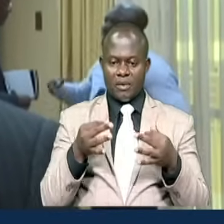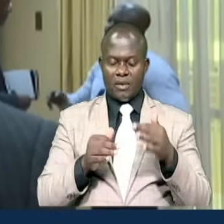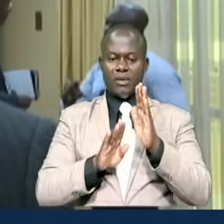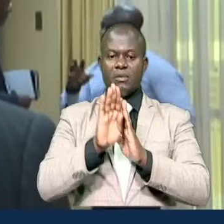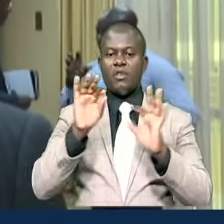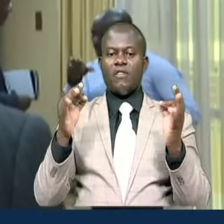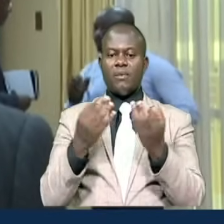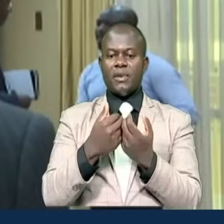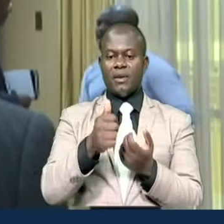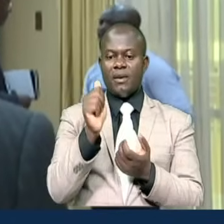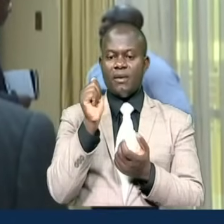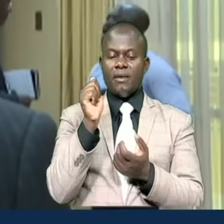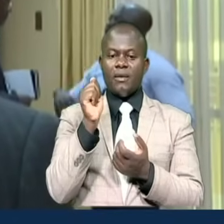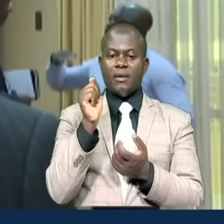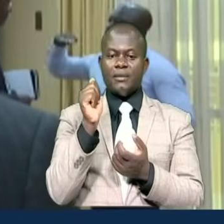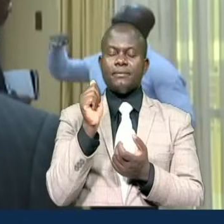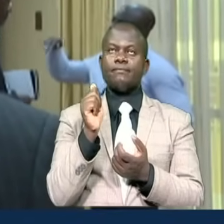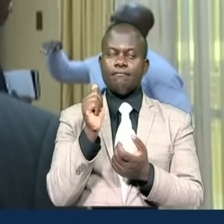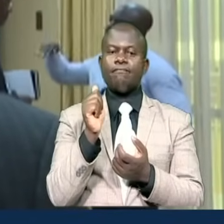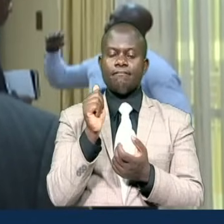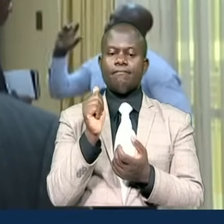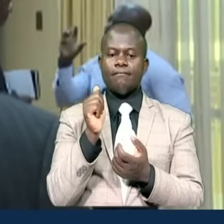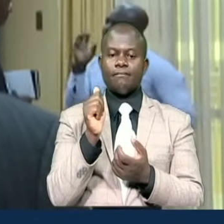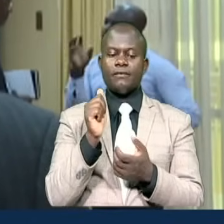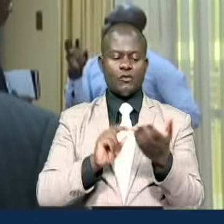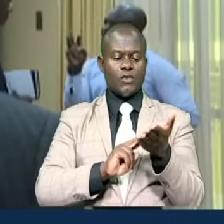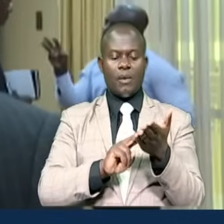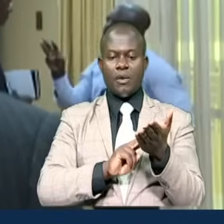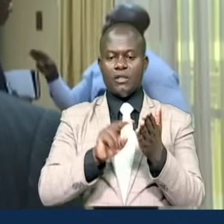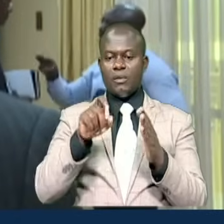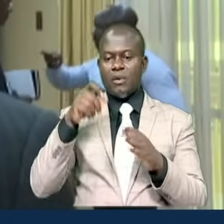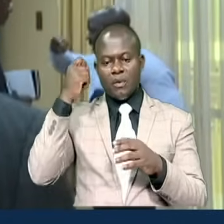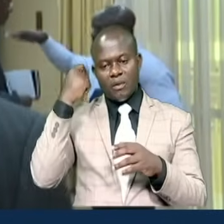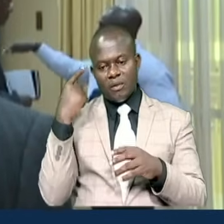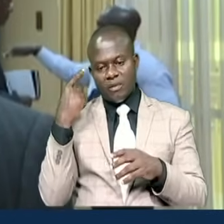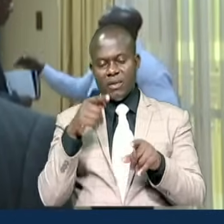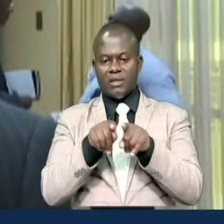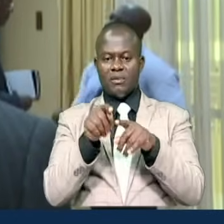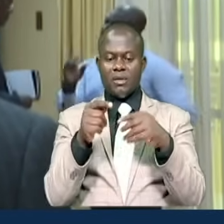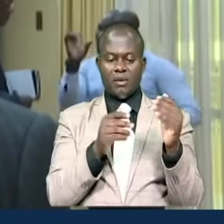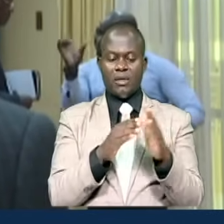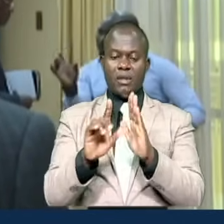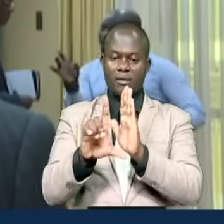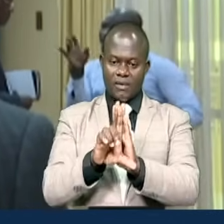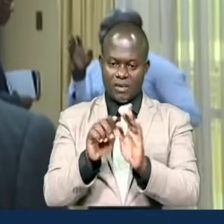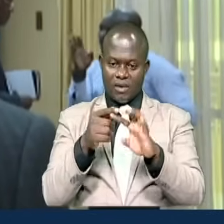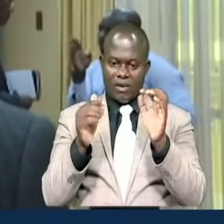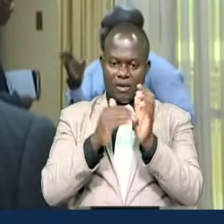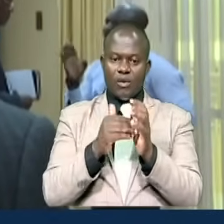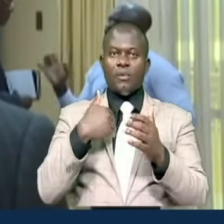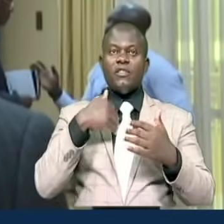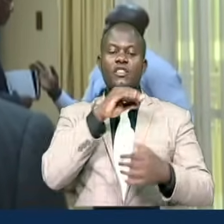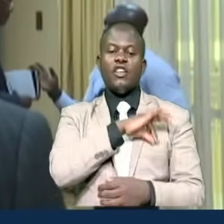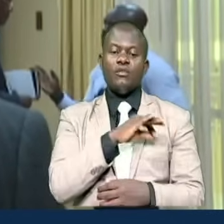umuryango we mu byukuri rero numva abakoresha bakwiye kubyumva nk'ibintu biteganywa n'amategeko ariko nanone bafite